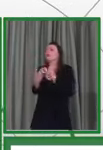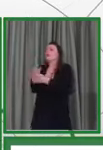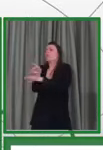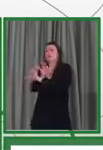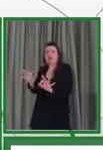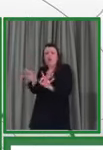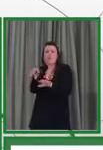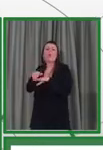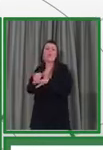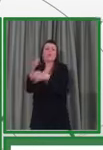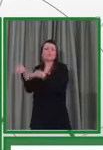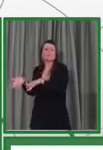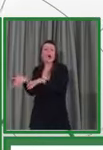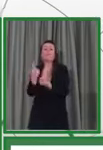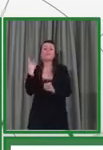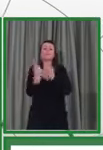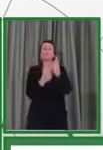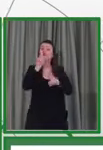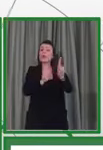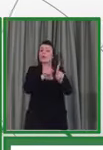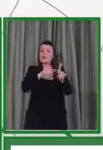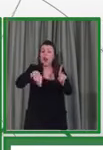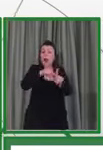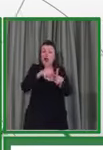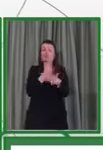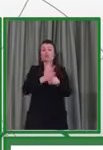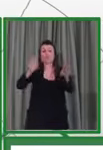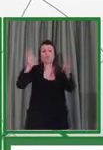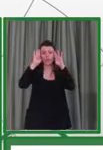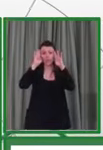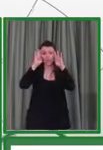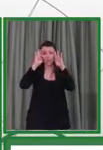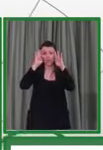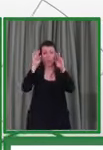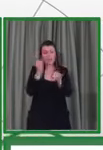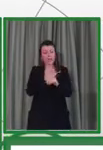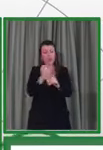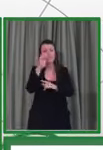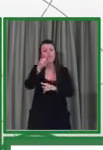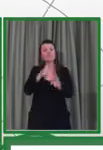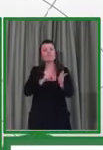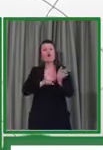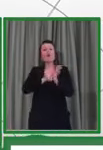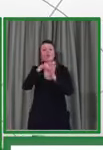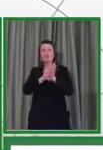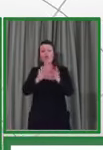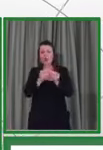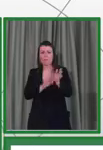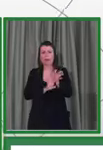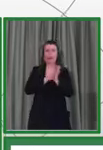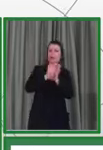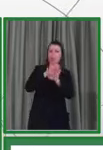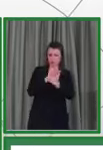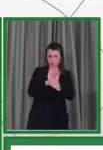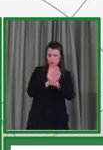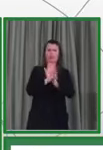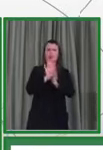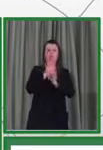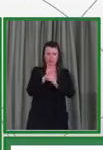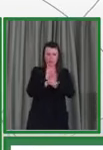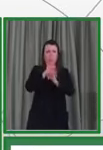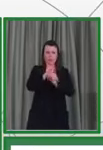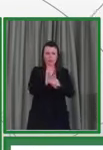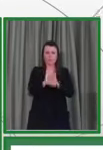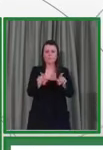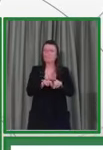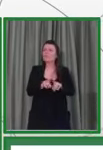sempre una maggiore attenzione perché vedete la linea esempio un giorno scendo in giorno sale un giorno uscendo josan non c'è non c'è una